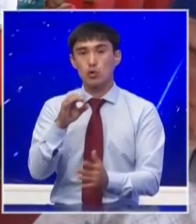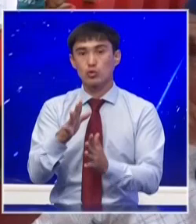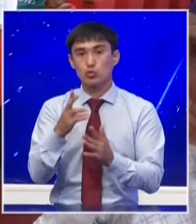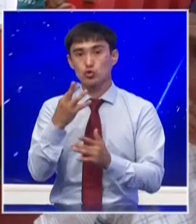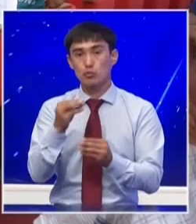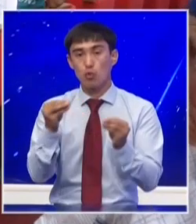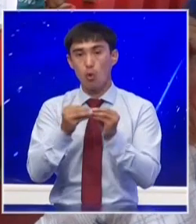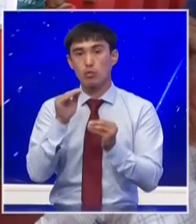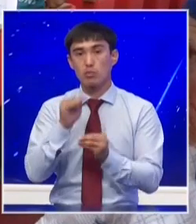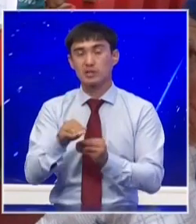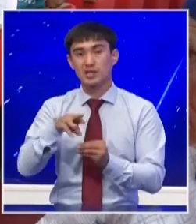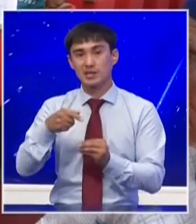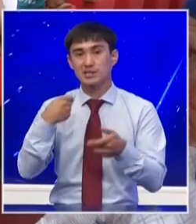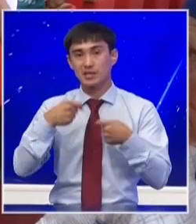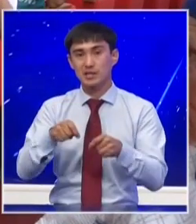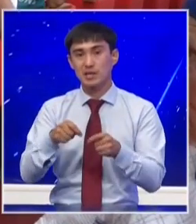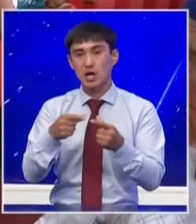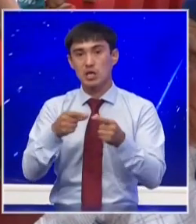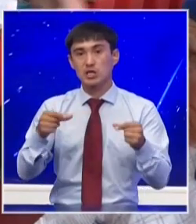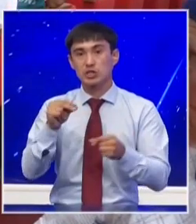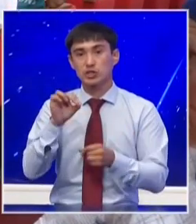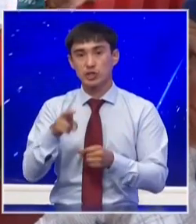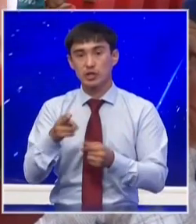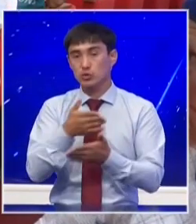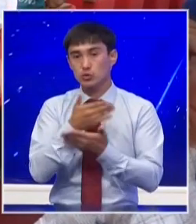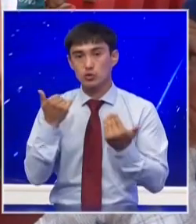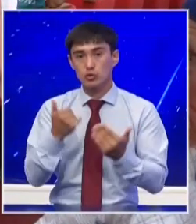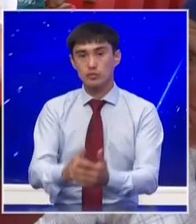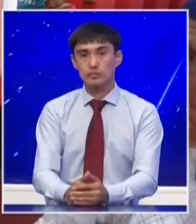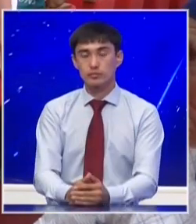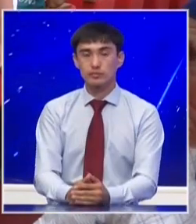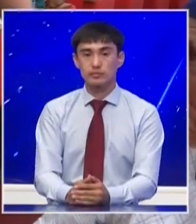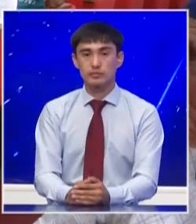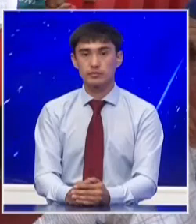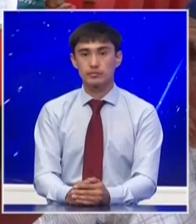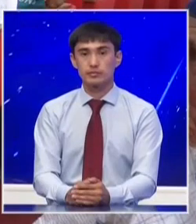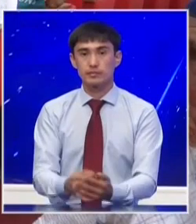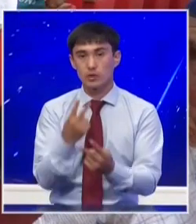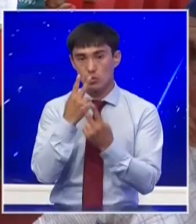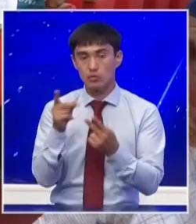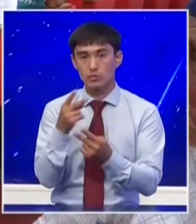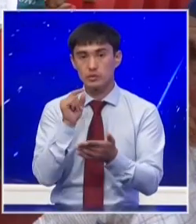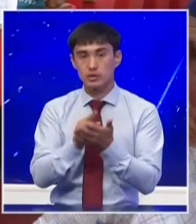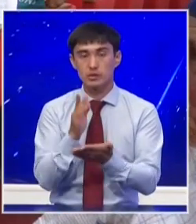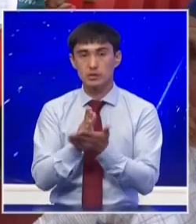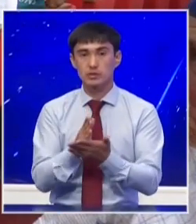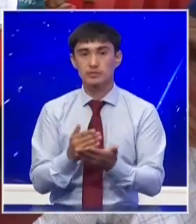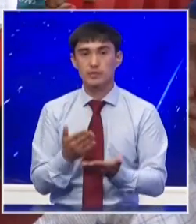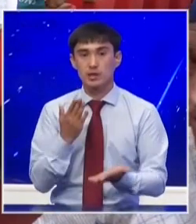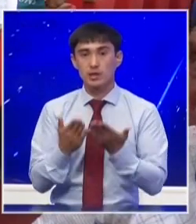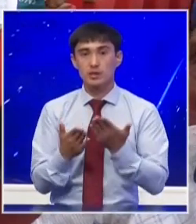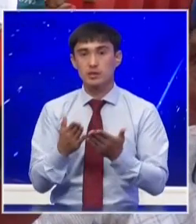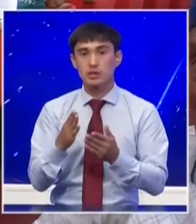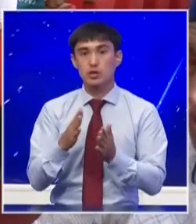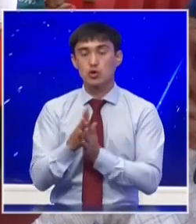мың теңгеден сатады. 10 мың теңгеден сатады ғой, 12 мың теңгеден. Оған бірдей көріп беріп отыр ма? Не көрмейді? Алдыңызда шөп бөлек өзінде. Шөп